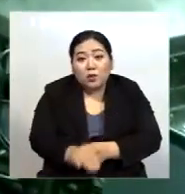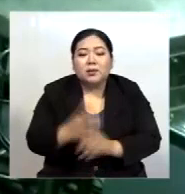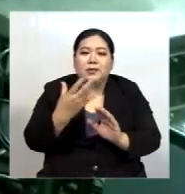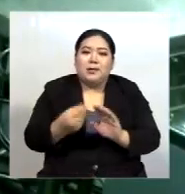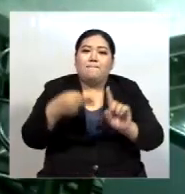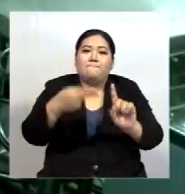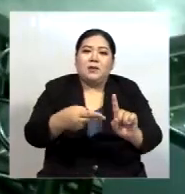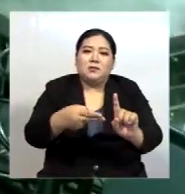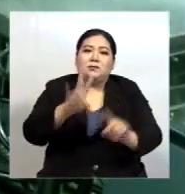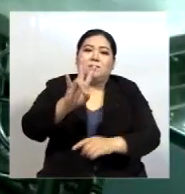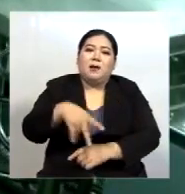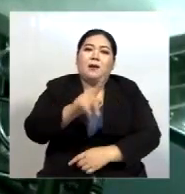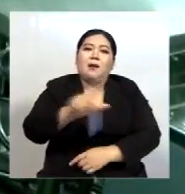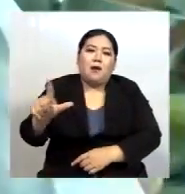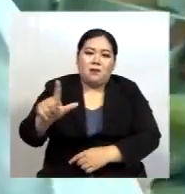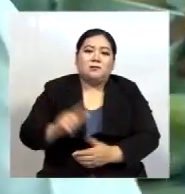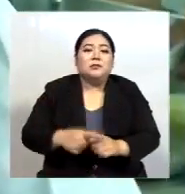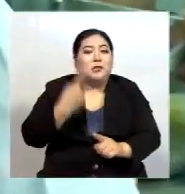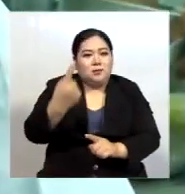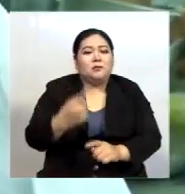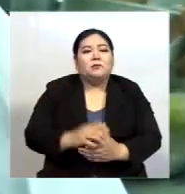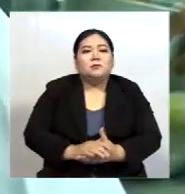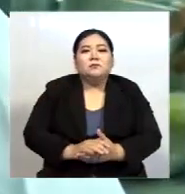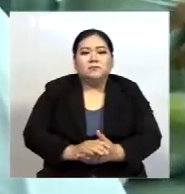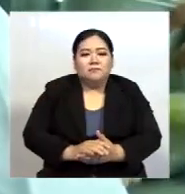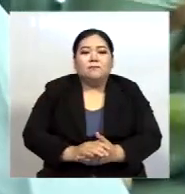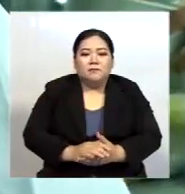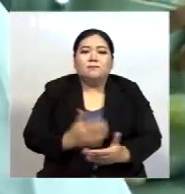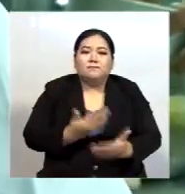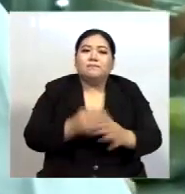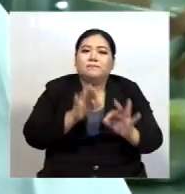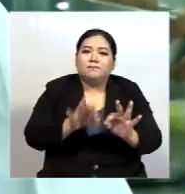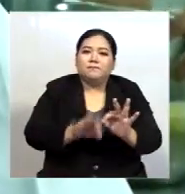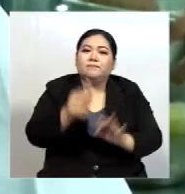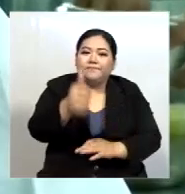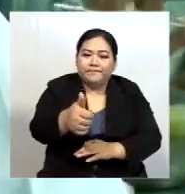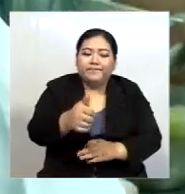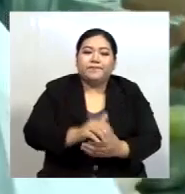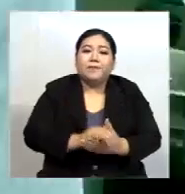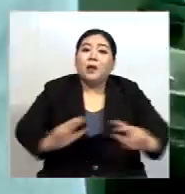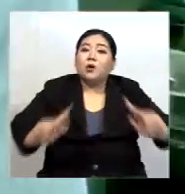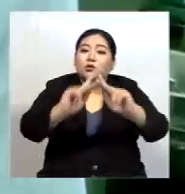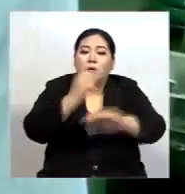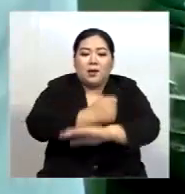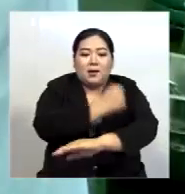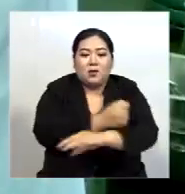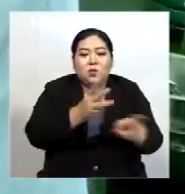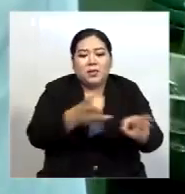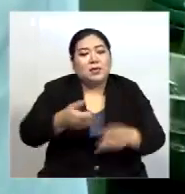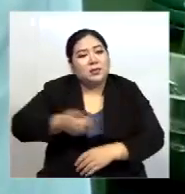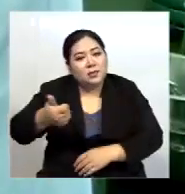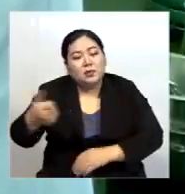ที่ 17,000 ล้านบาทก็อันนี้จะช่วยลดค่าใช้จ่ายกันไปได้นอกจากนี้กระทรวงแรงงานก็มีมาตร